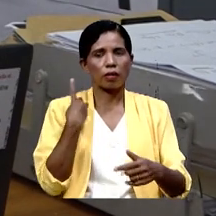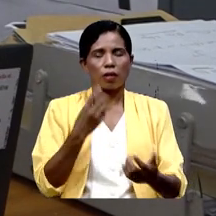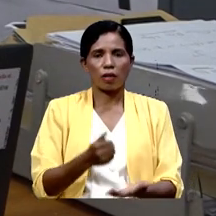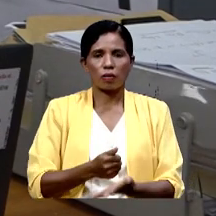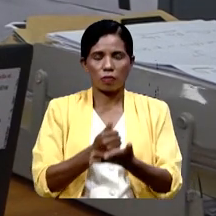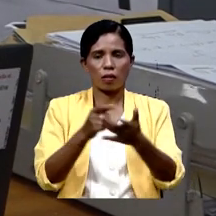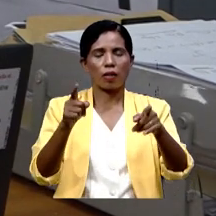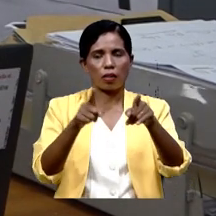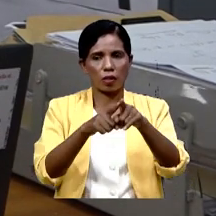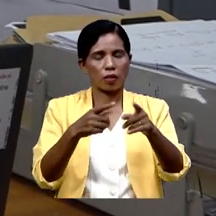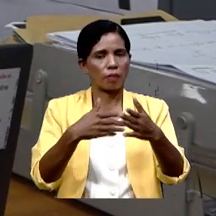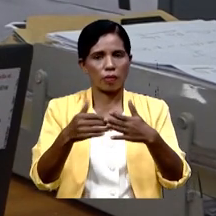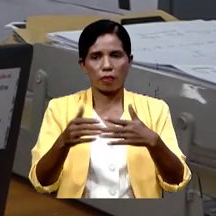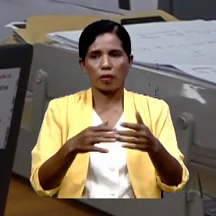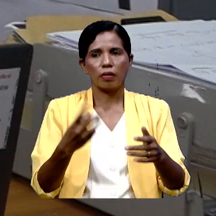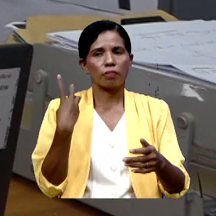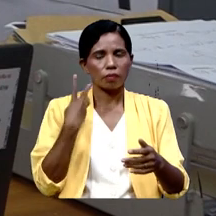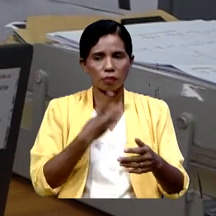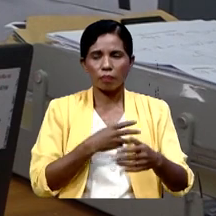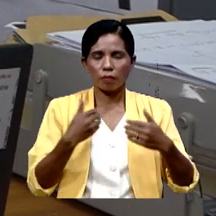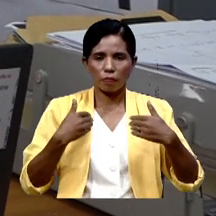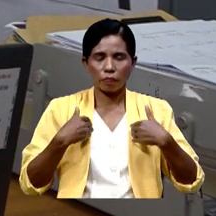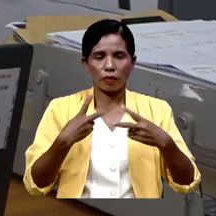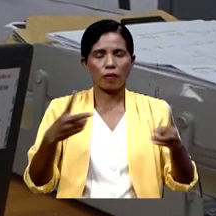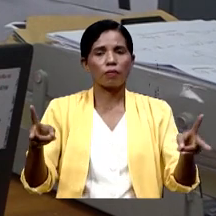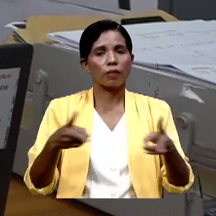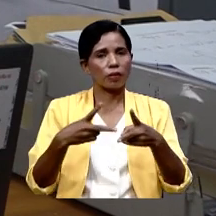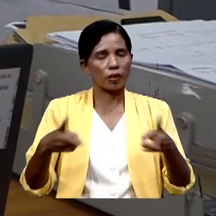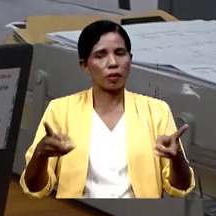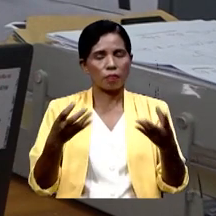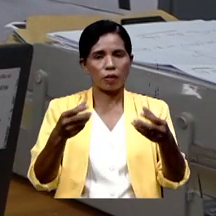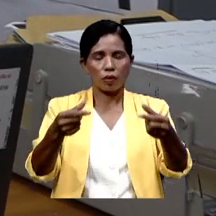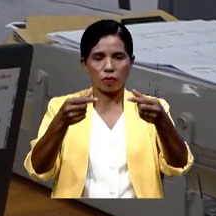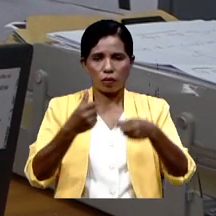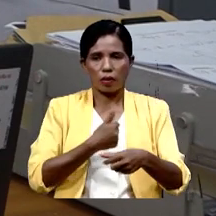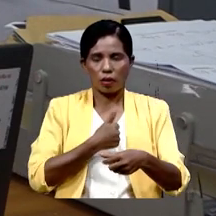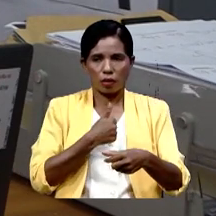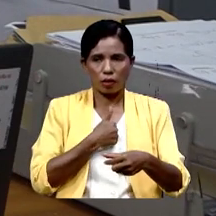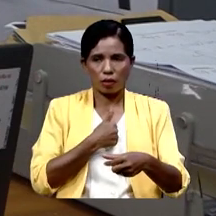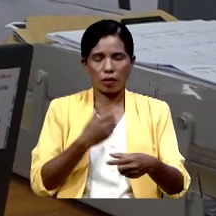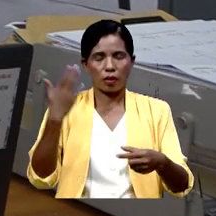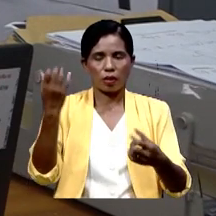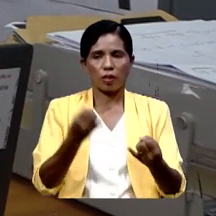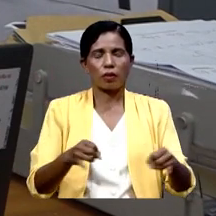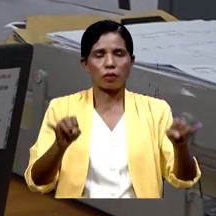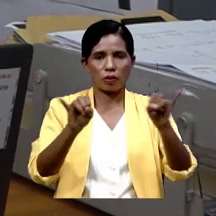baik. I fain ada kamu sita iha voluntari lubu kira maka freseran iha institusi yang